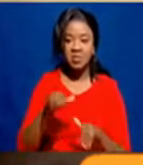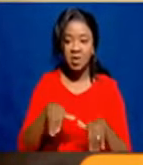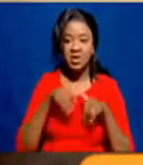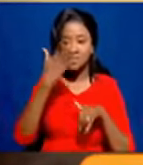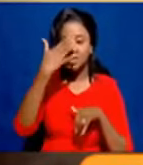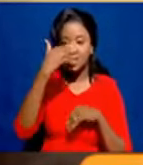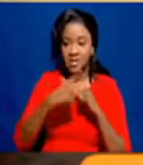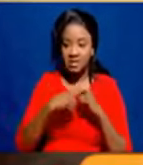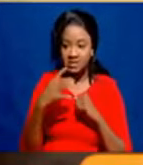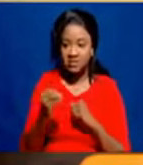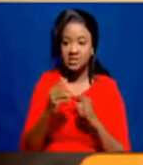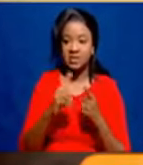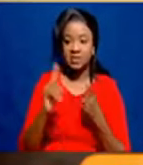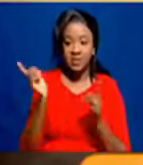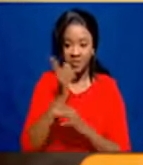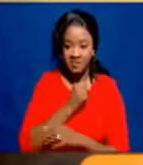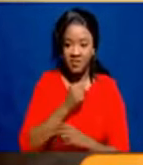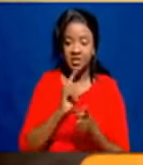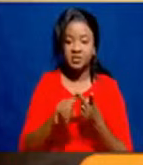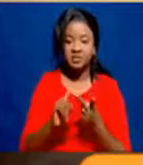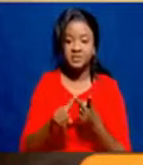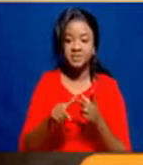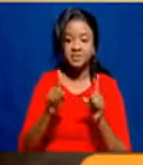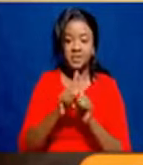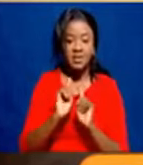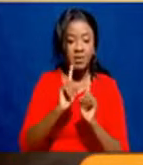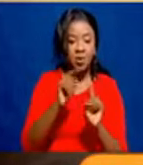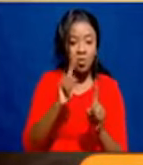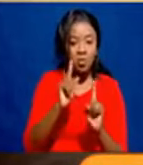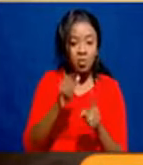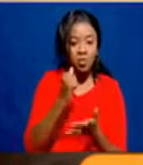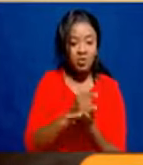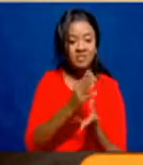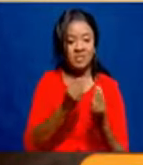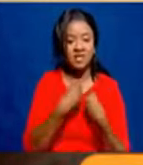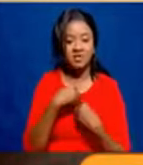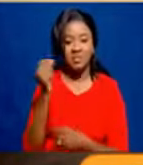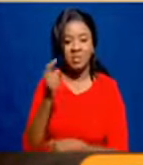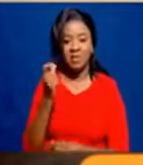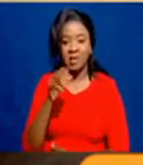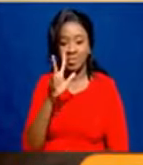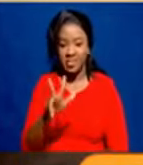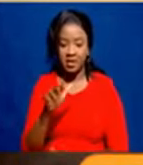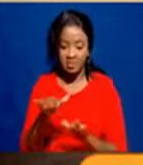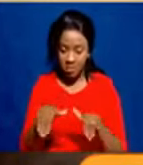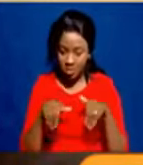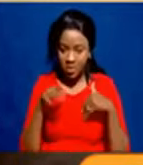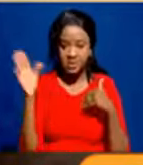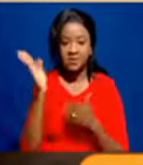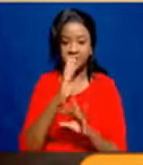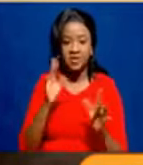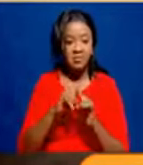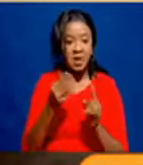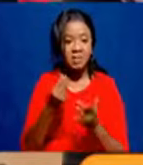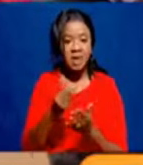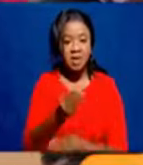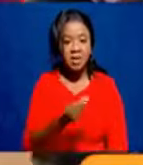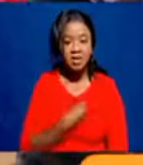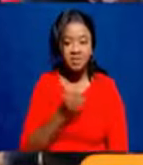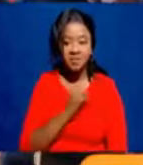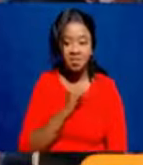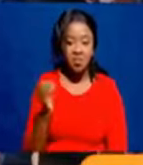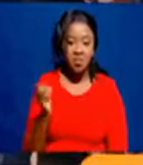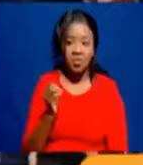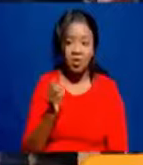days, nikagoja zikaisha, nikaenda huko, nikapewa tena miezi tatu, nikagoja sipati pesa.